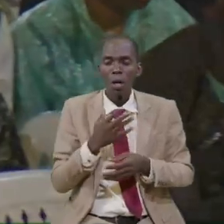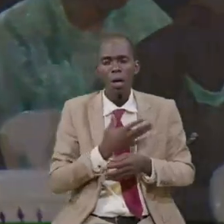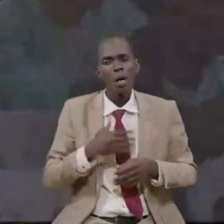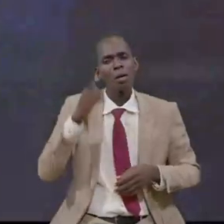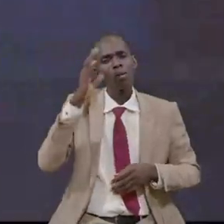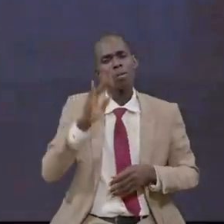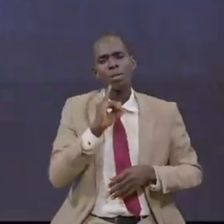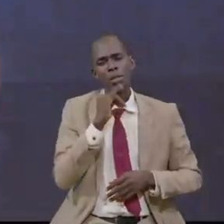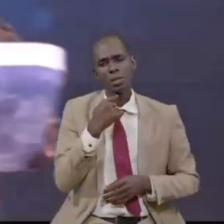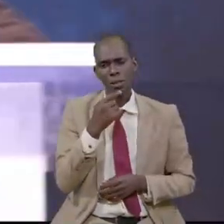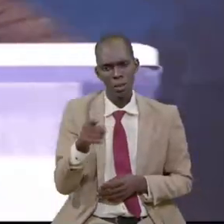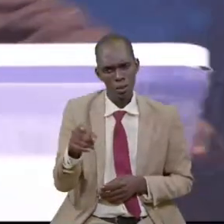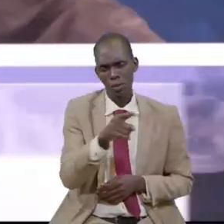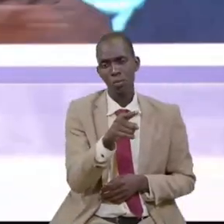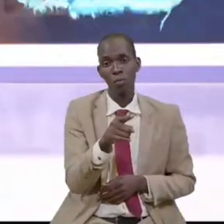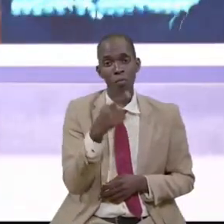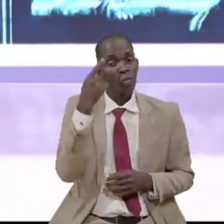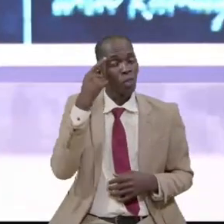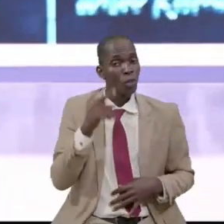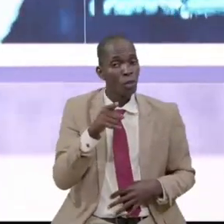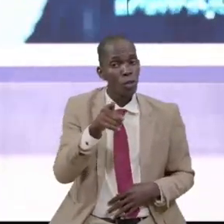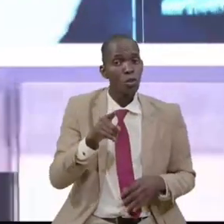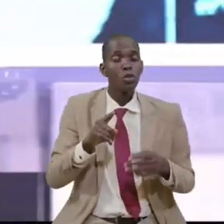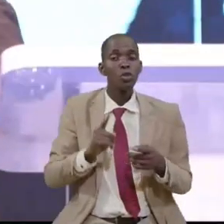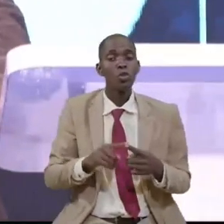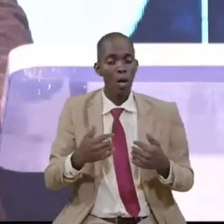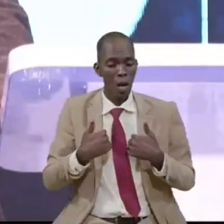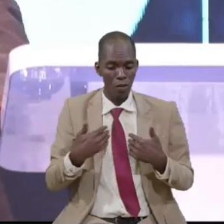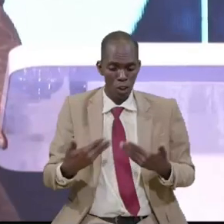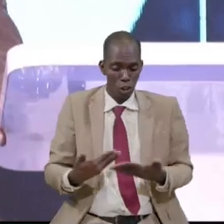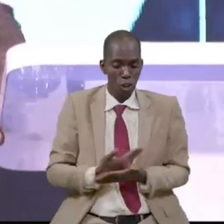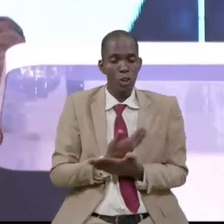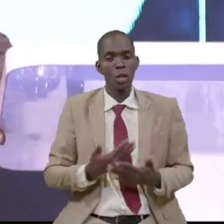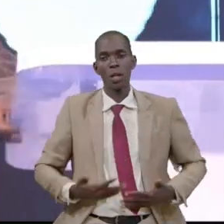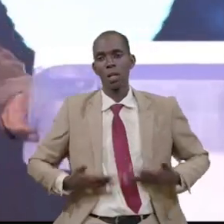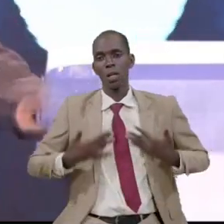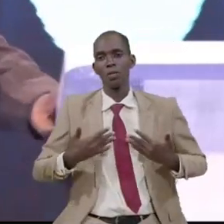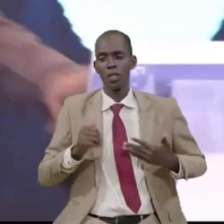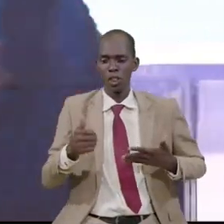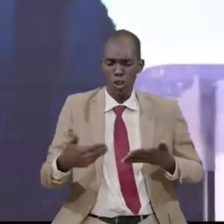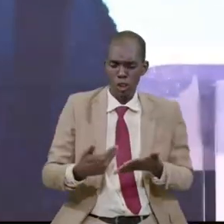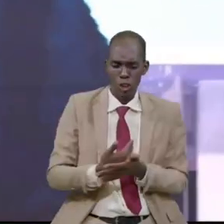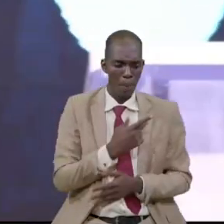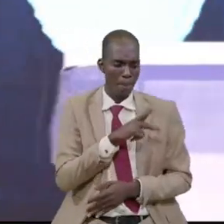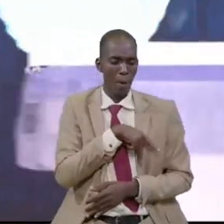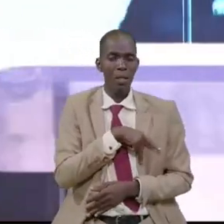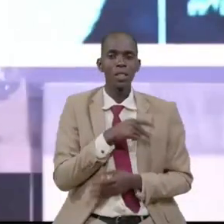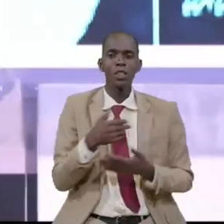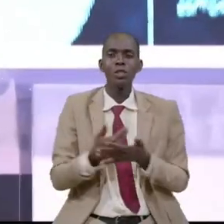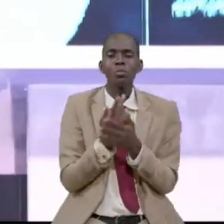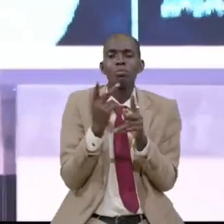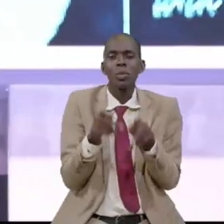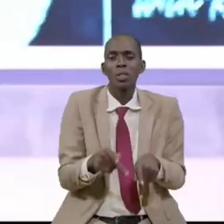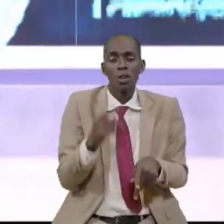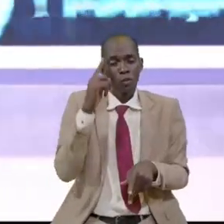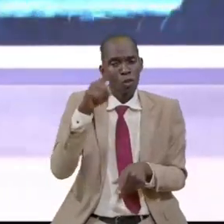toi, pour que tu aies une nouvelle vie, la nouvelle personnalité pour que tu aies,